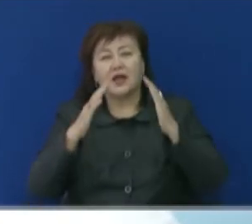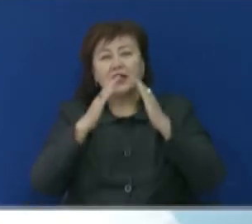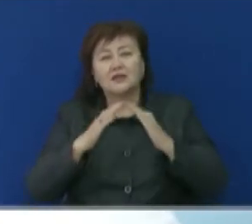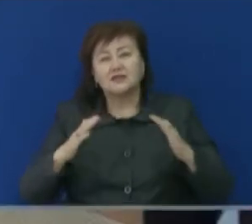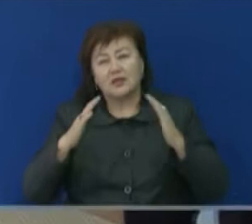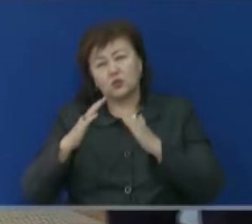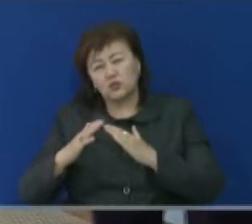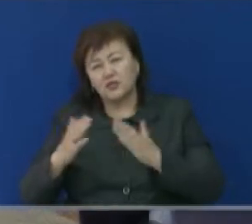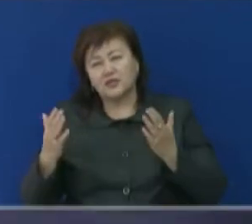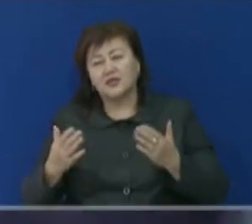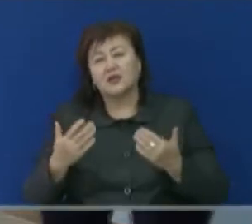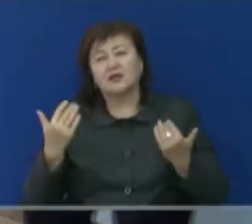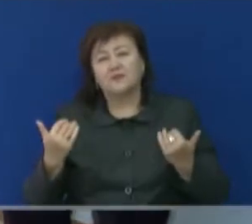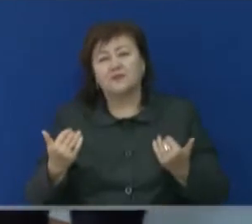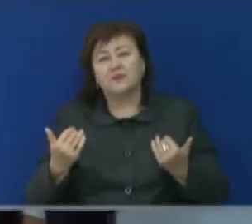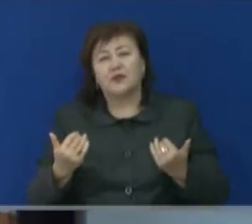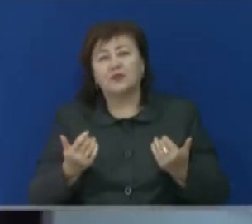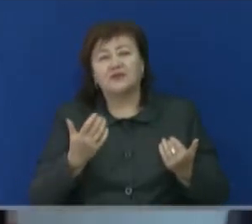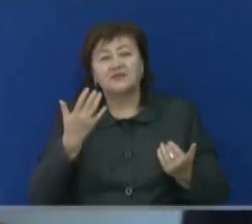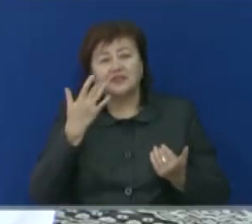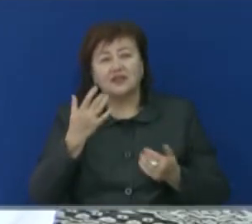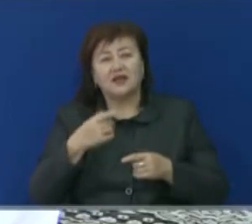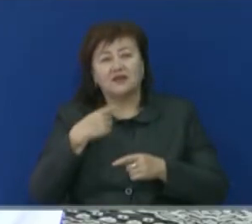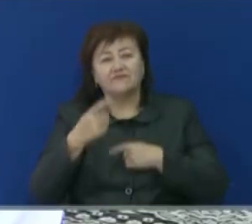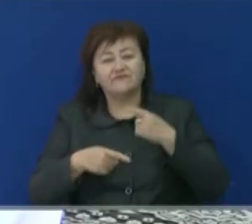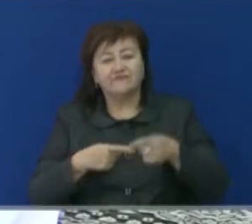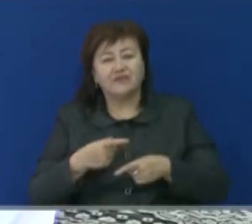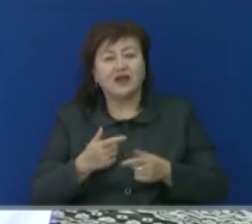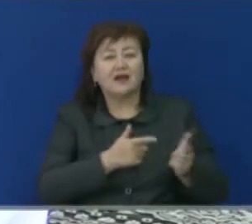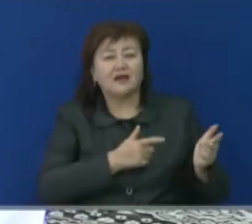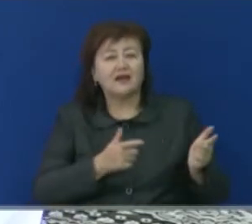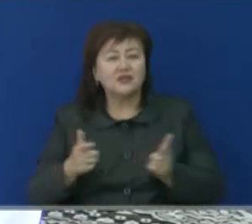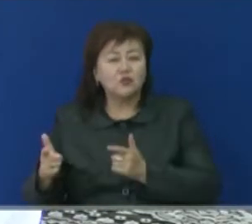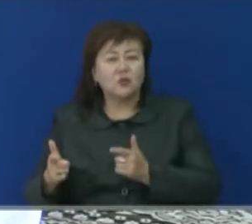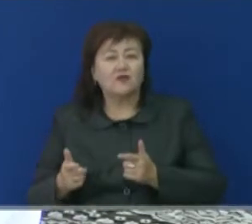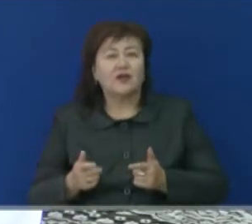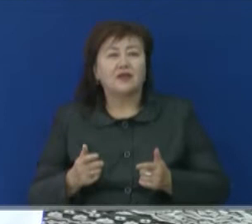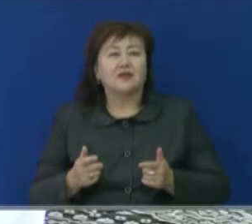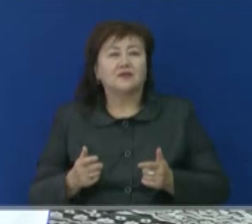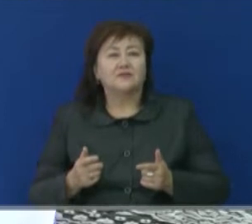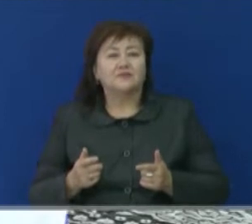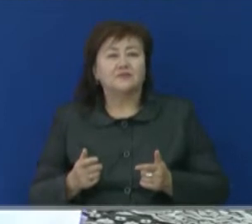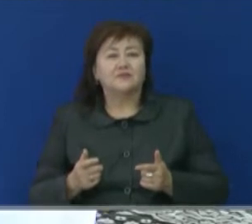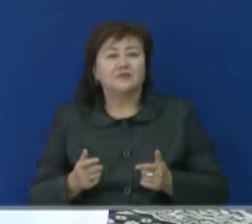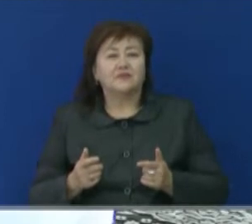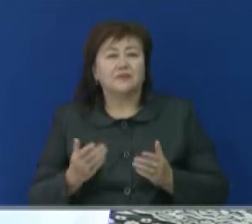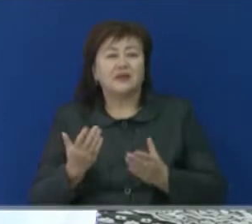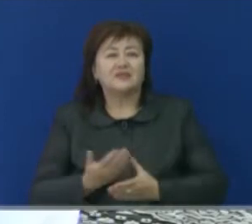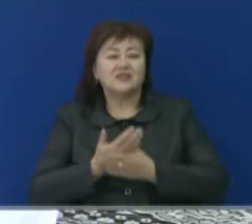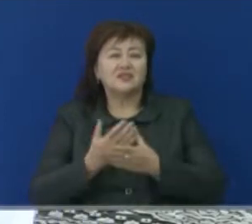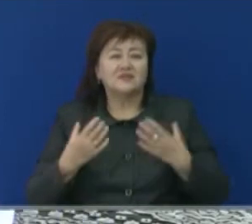әр қашан дайынбыз, деді Нұрлан Нұранхаев. Осы жеңісімді бүкіл қазақ еліне арнап, Абай облысына